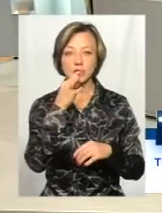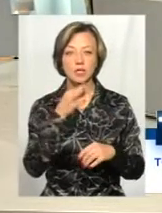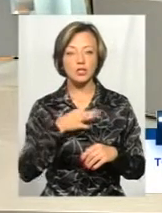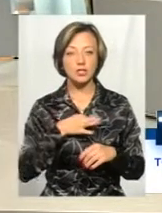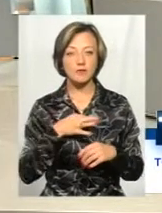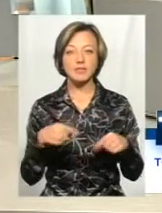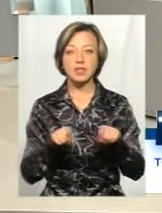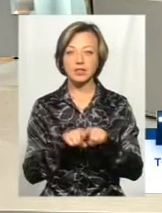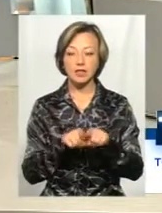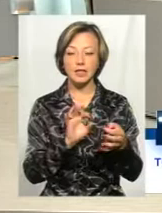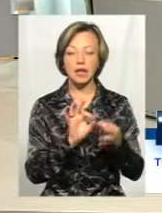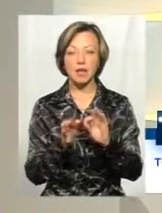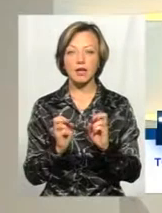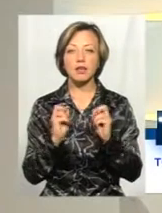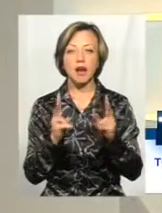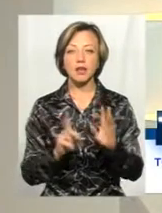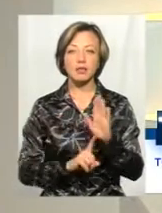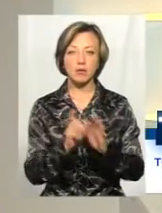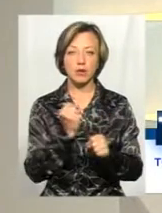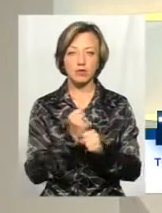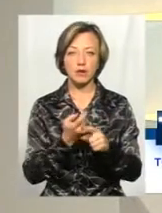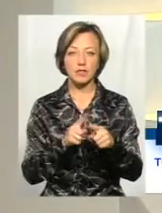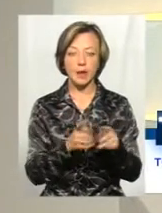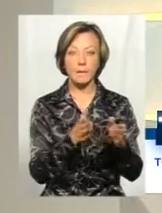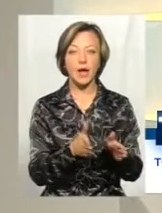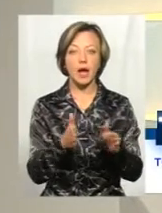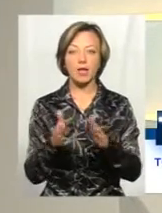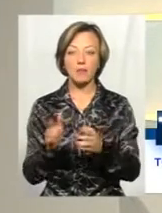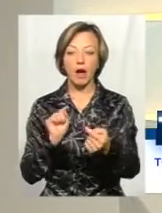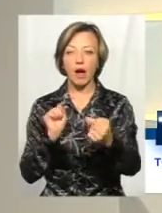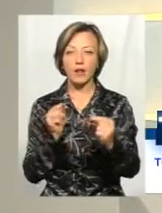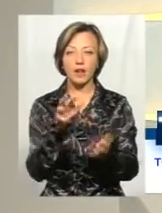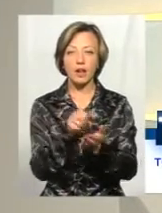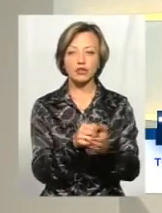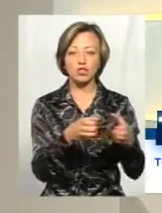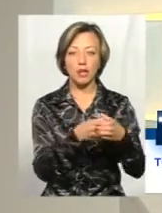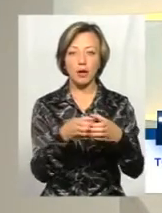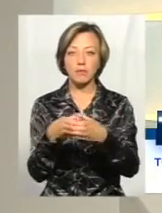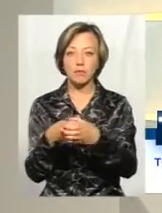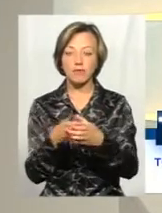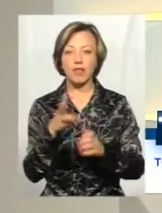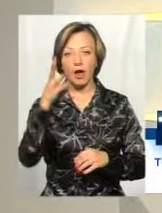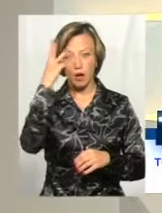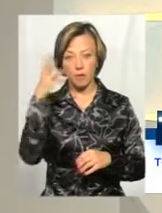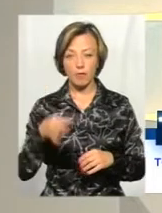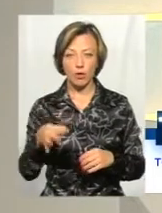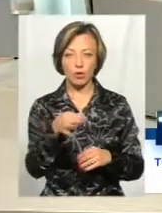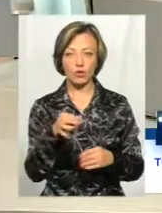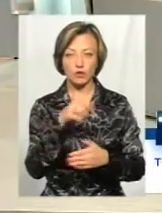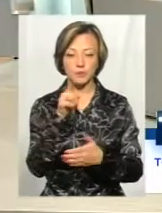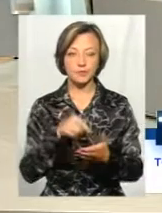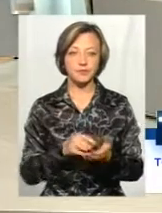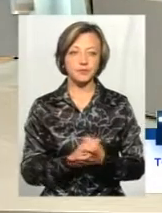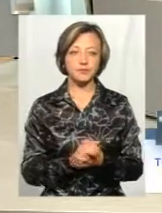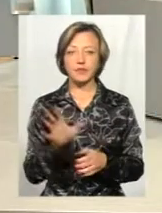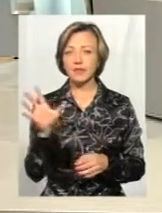Скажіть все ж таки детальніше, як запрацював цей механізм антирейдерських штабів саме на Хмельниччині? Все